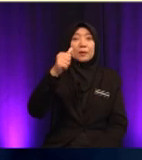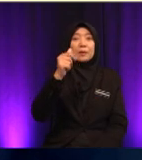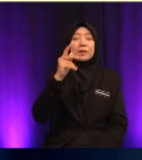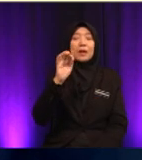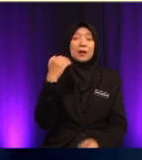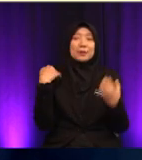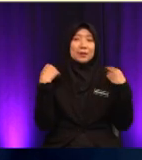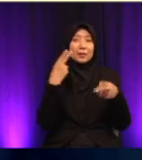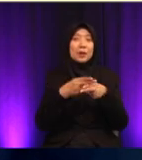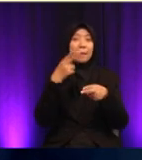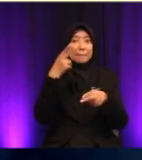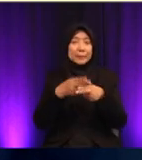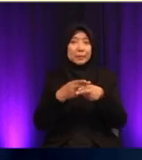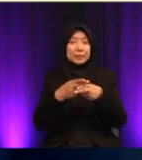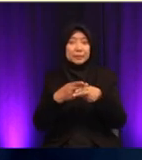ini